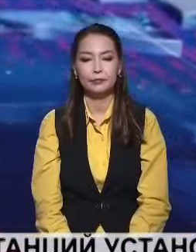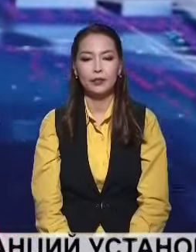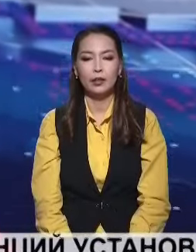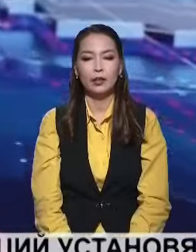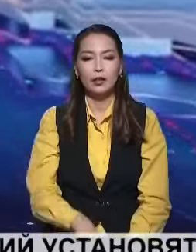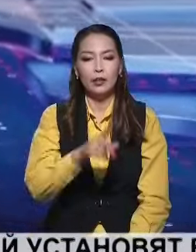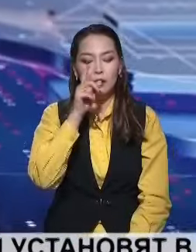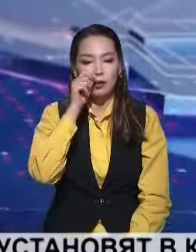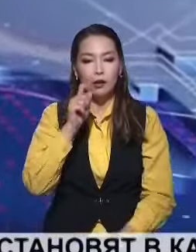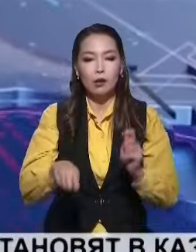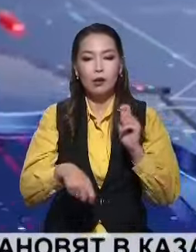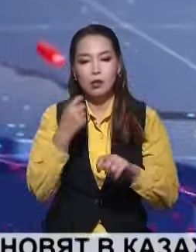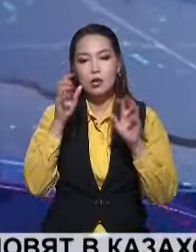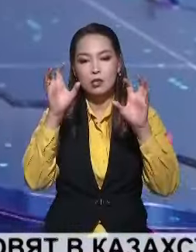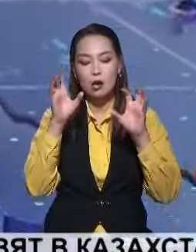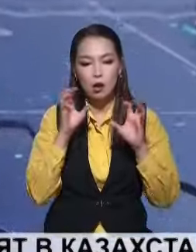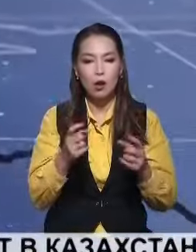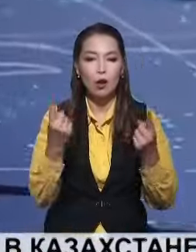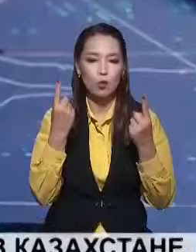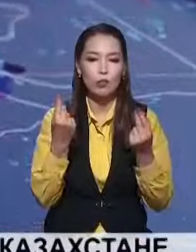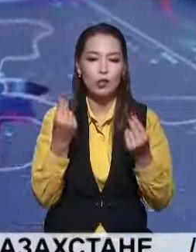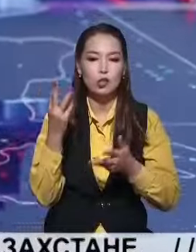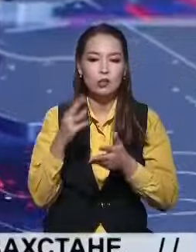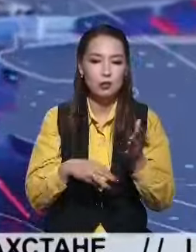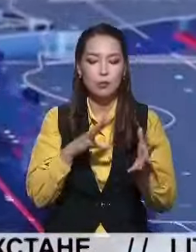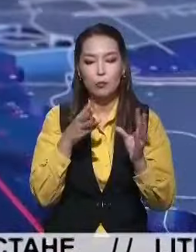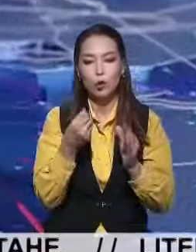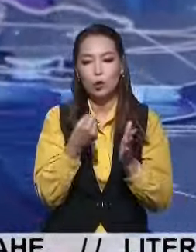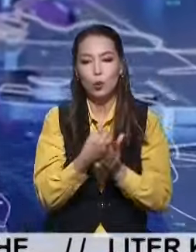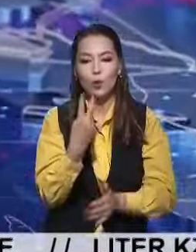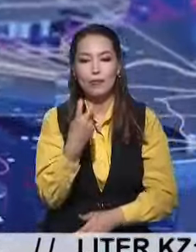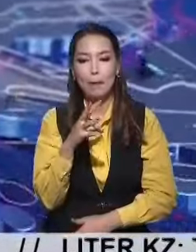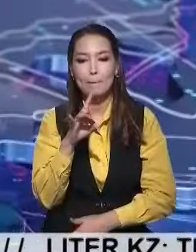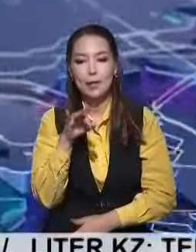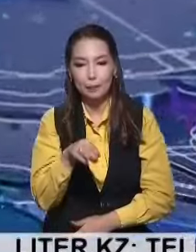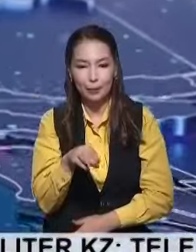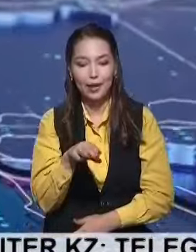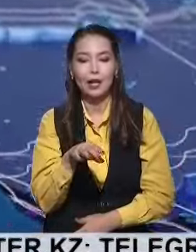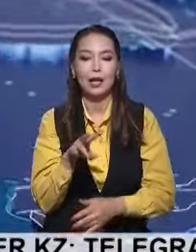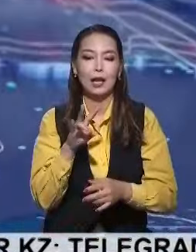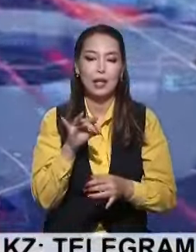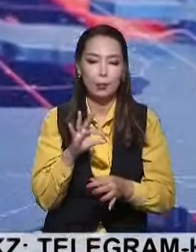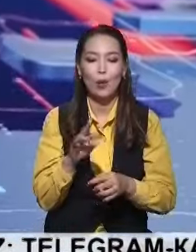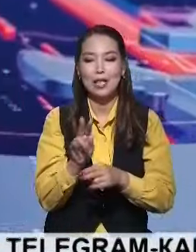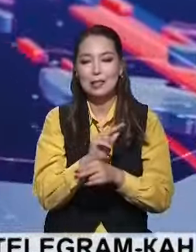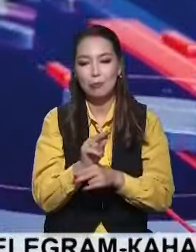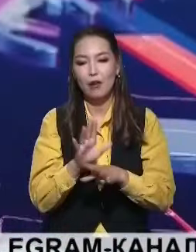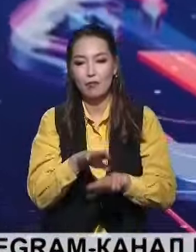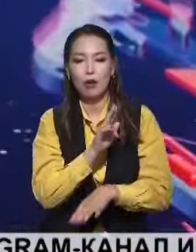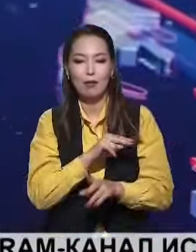Мужчине, нарушившему закон, грозит крупный денежный штраф в размере до 200 месячных расчетных показателей, либо